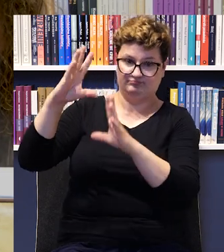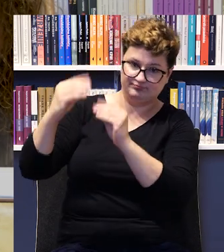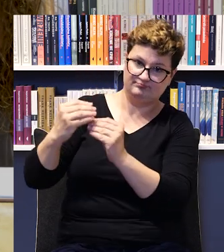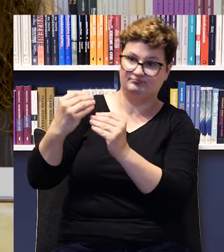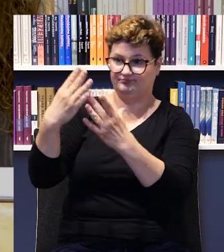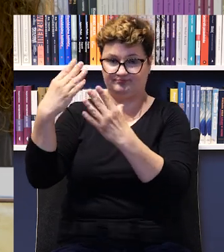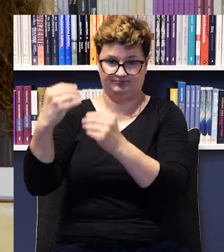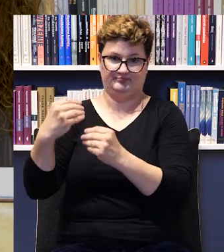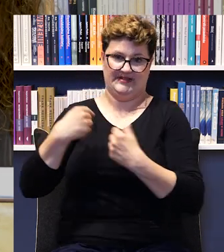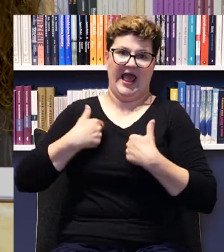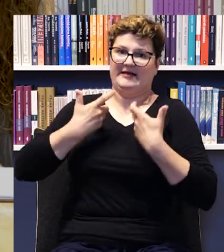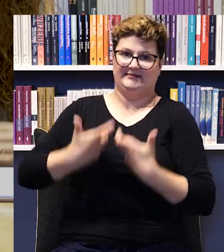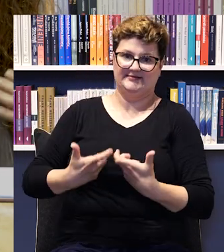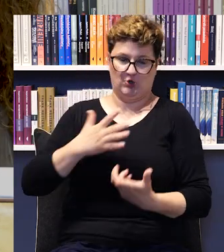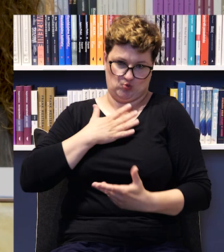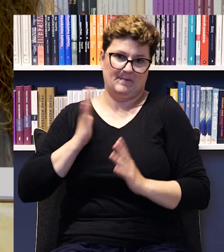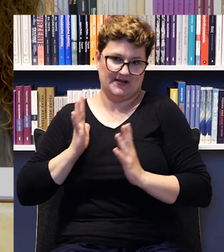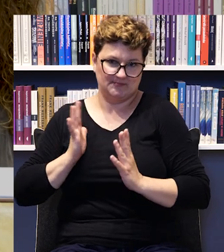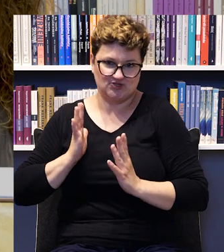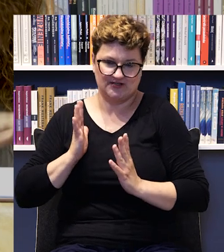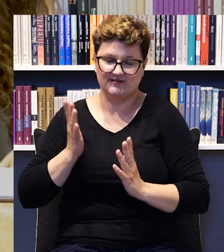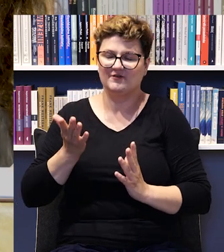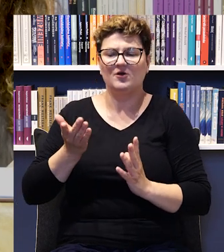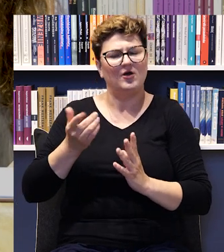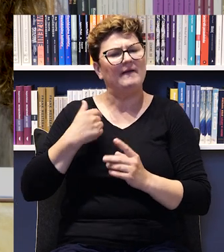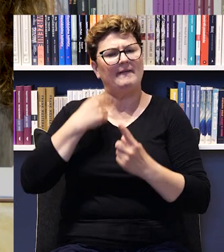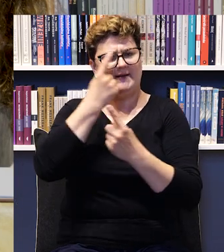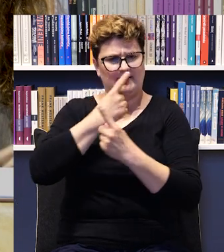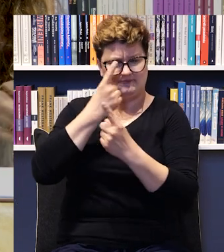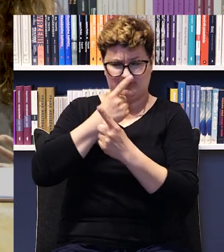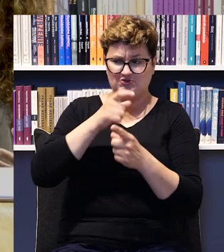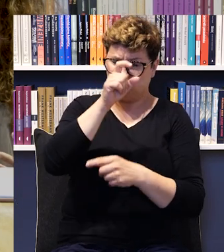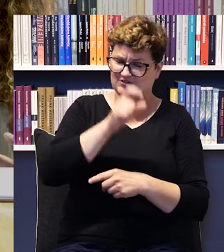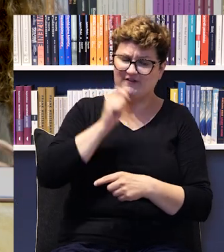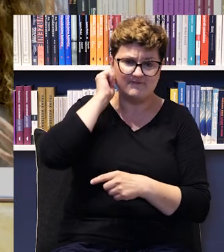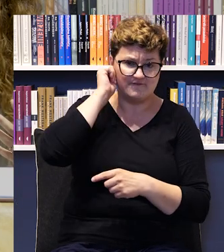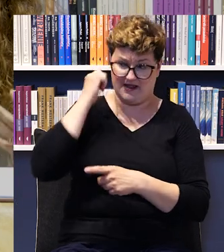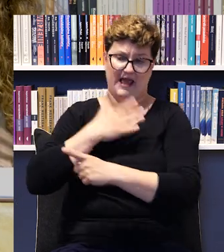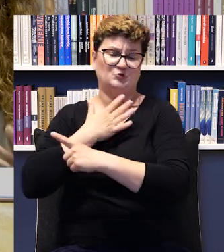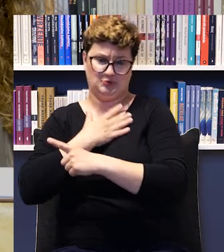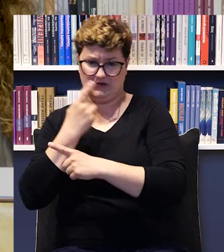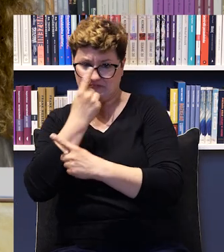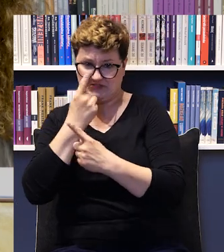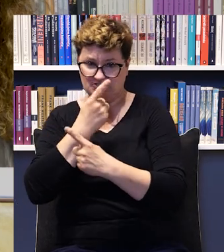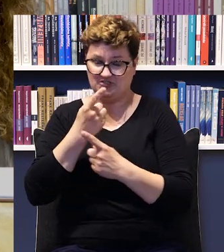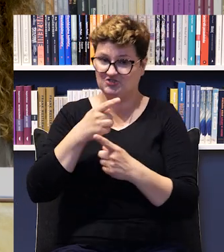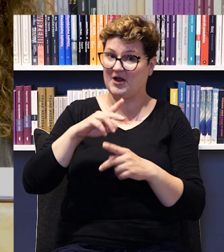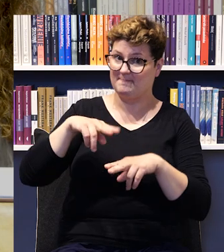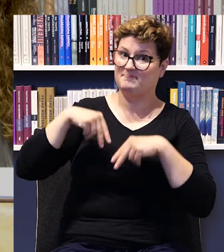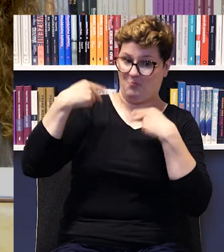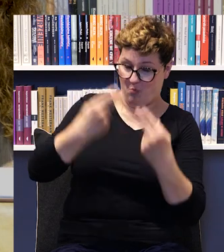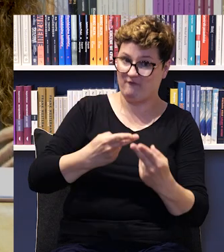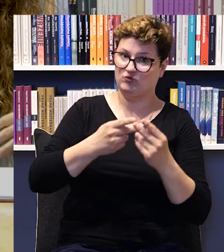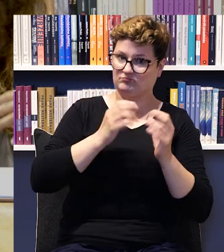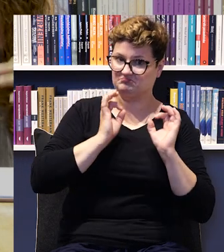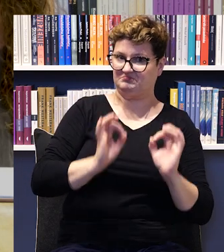poczucie bezpieczeństwa. No i teraz ja się zastanawiam, czy jej się rzeczywiście w twoim odczuciu udało ten porządek odwrócić. To znaczy, czy